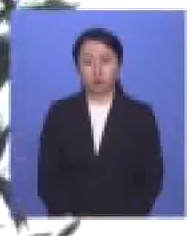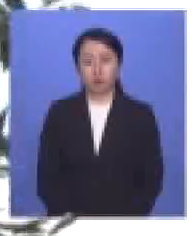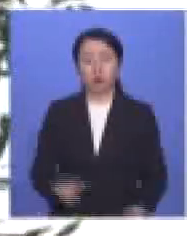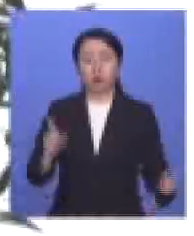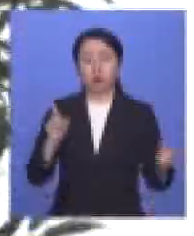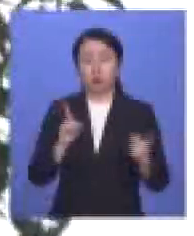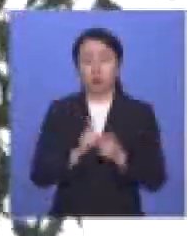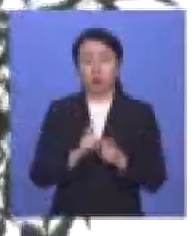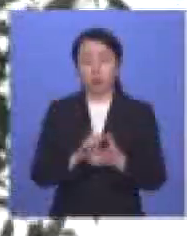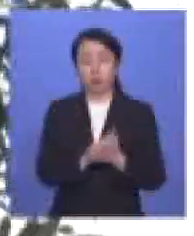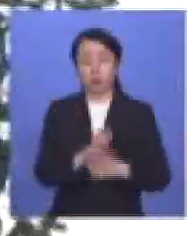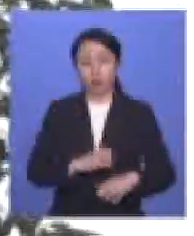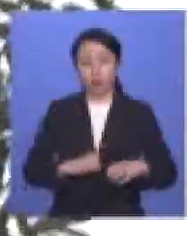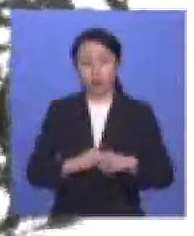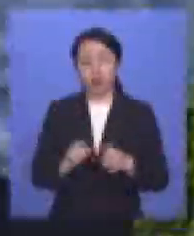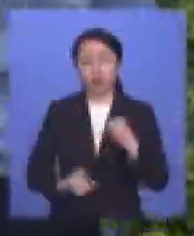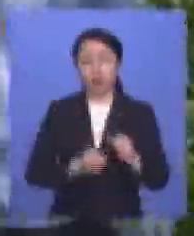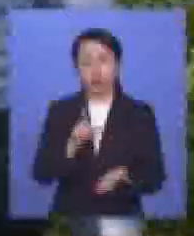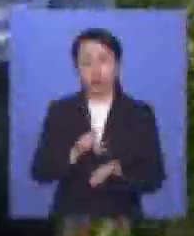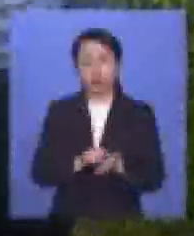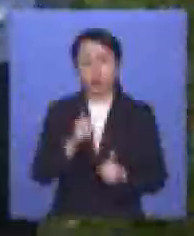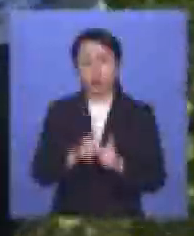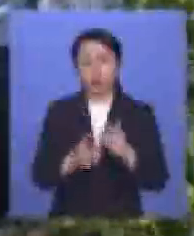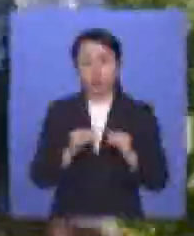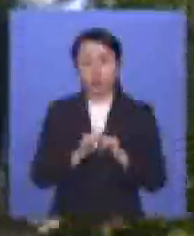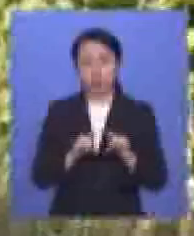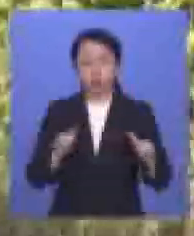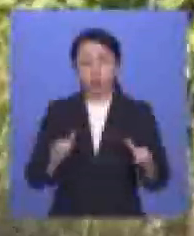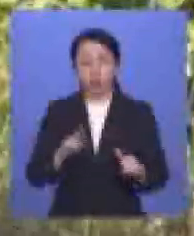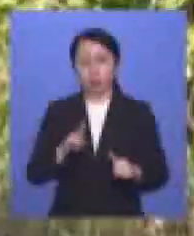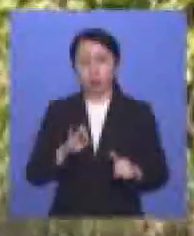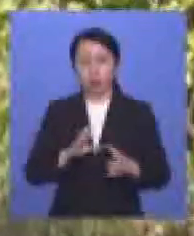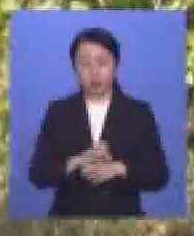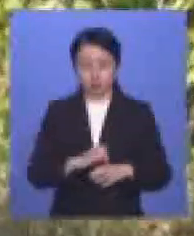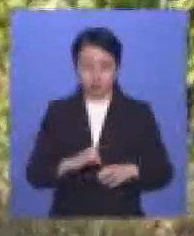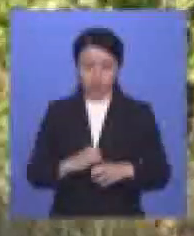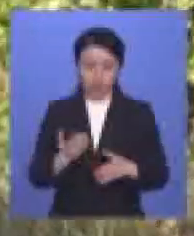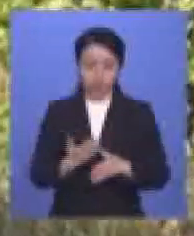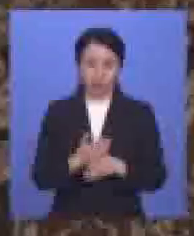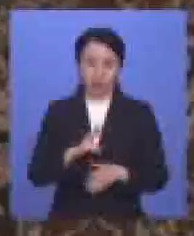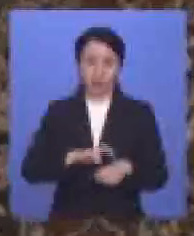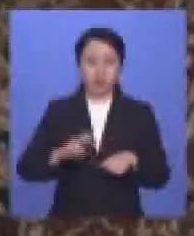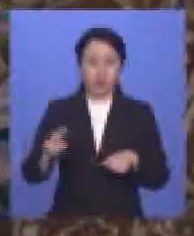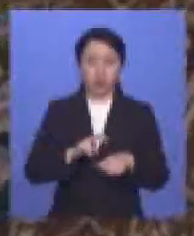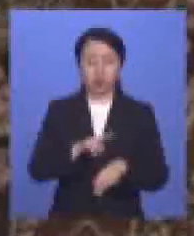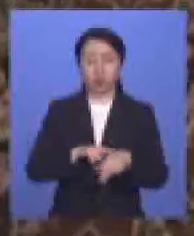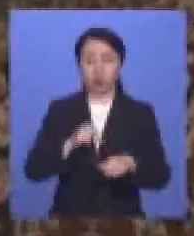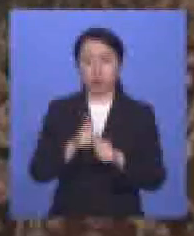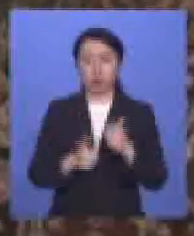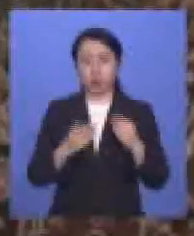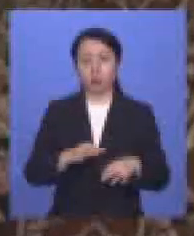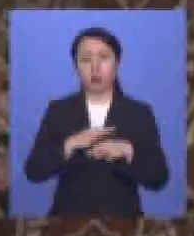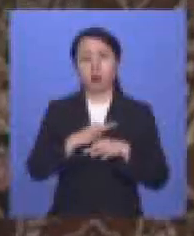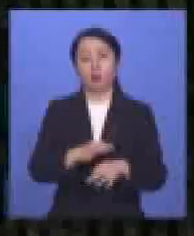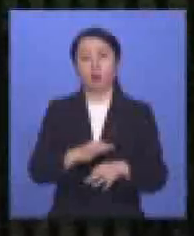с трудовыми коллективами, беседы с пенсионерами, ежедневное распространение мультимедийного контента посредством мессенджеров. Полицейскими каждый день